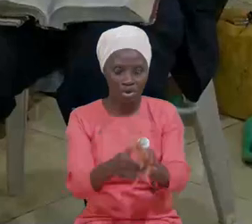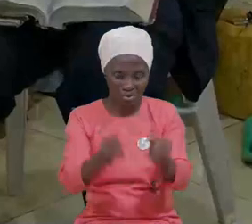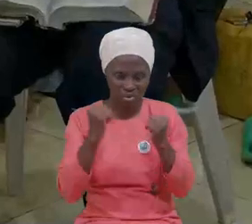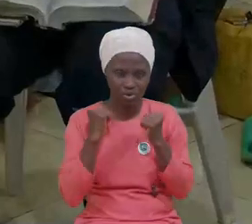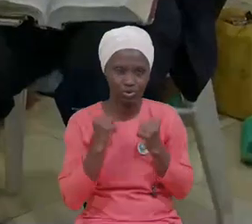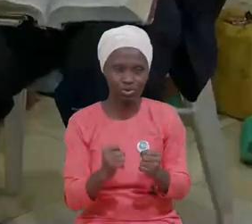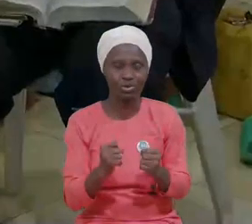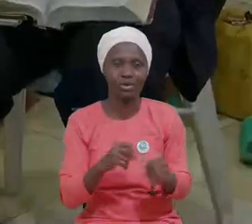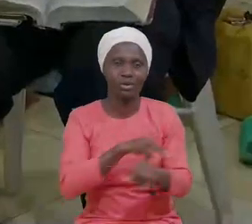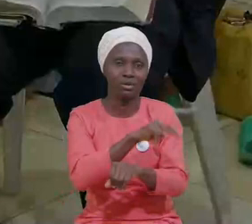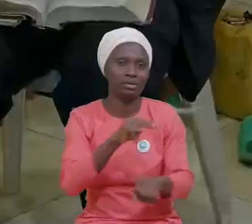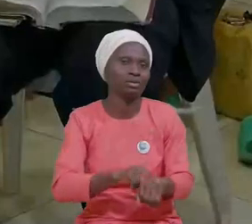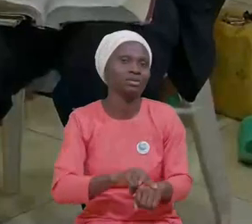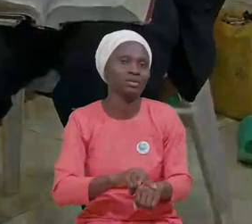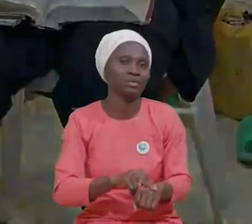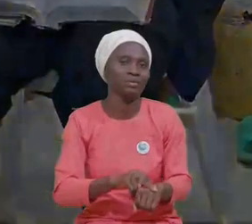Et